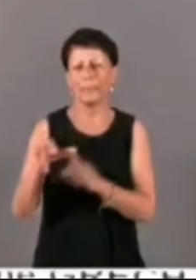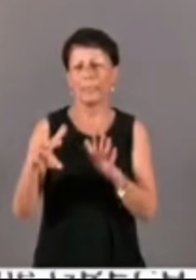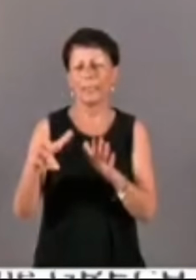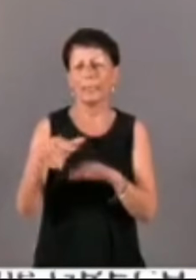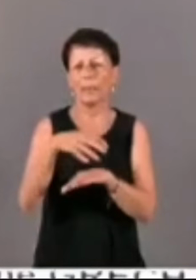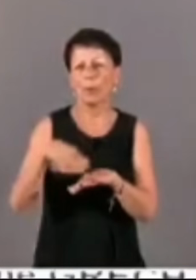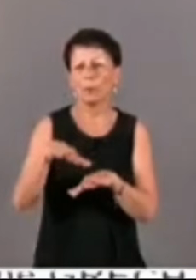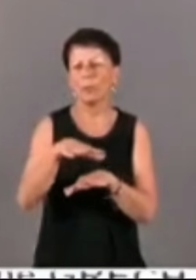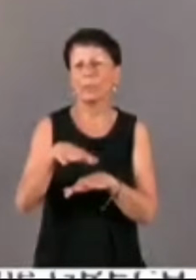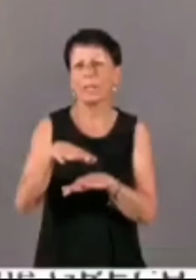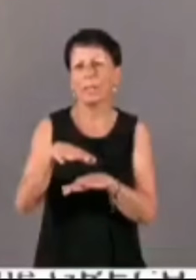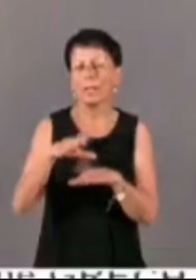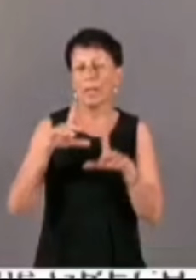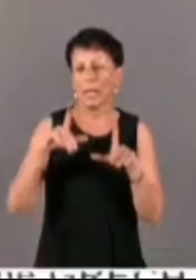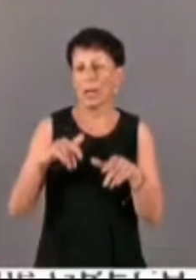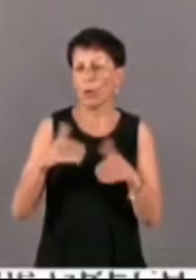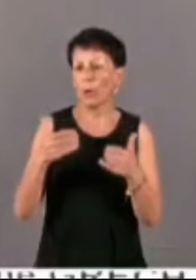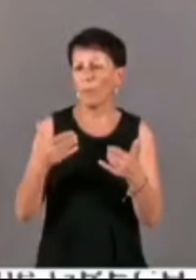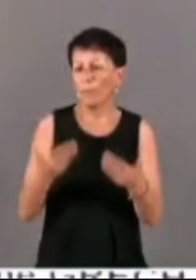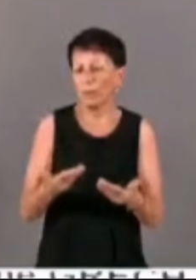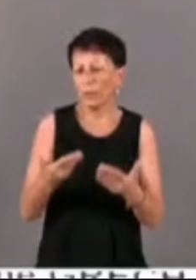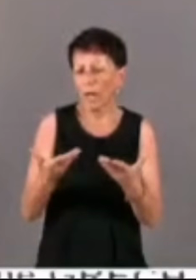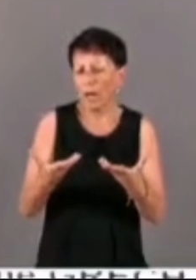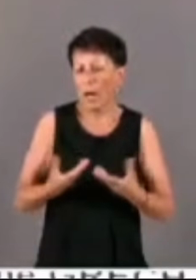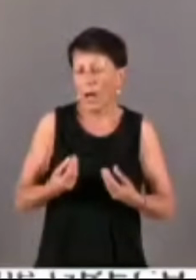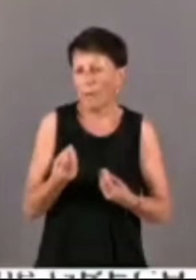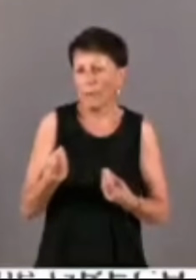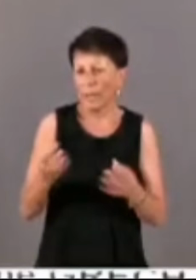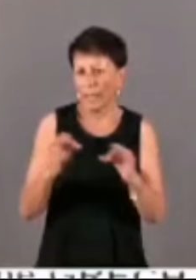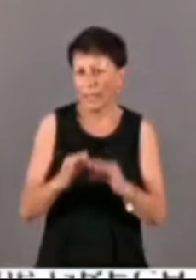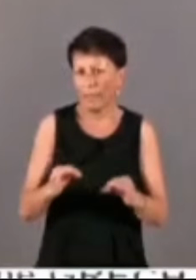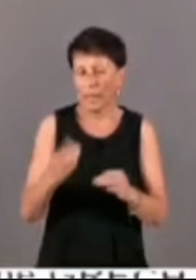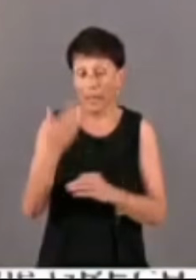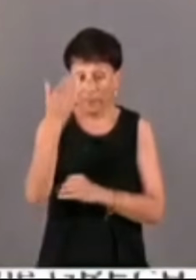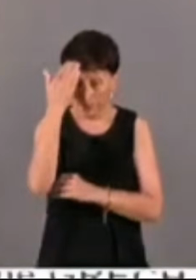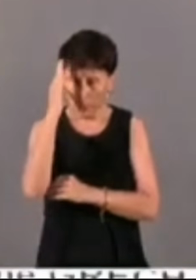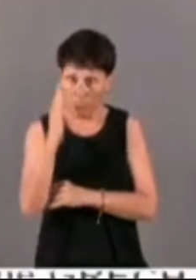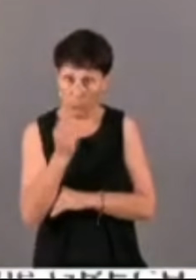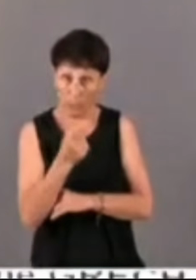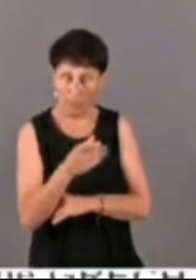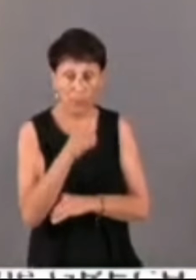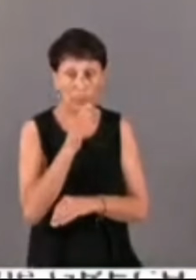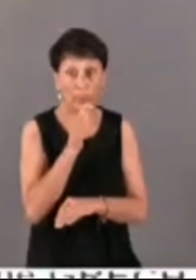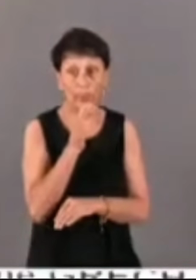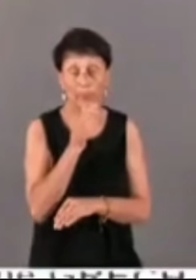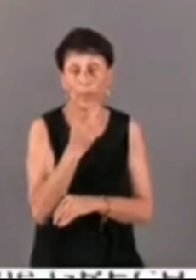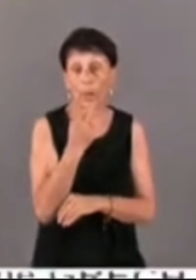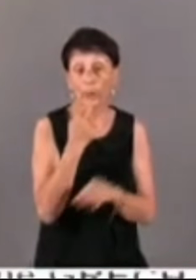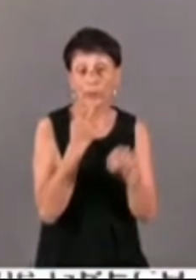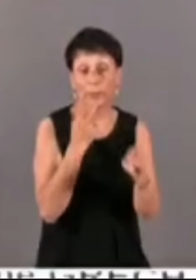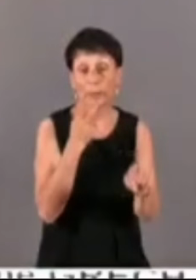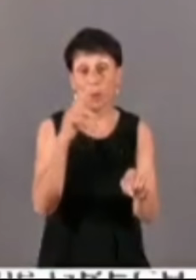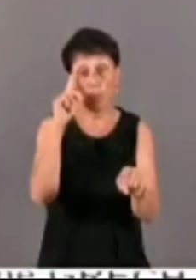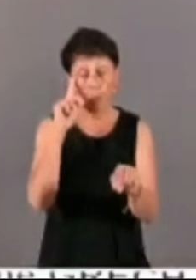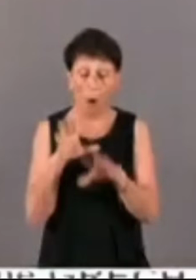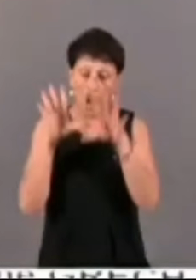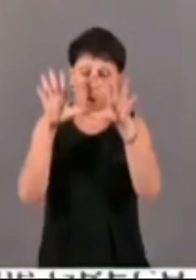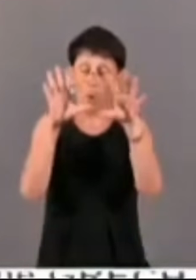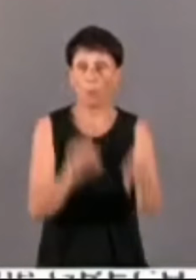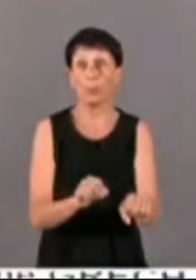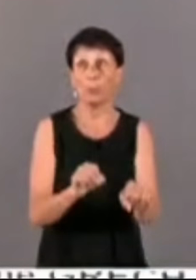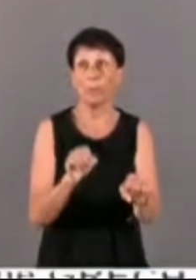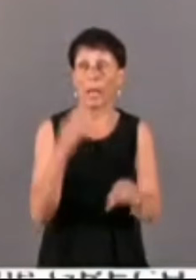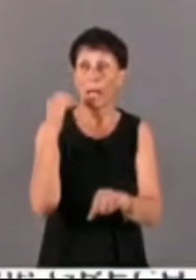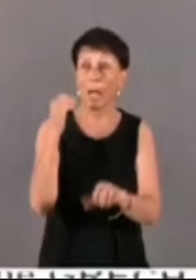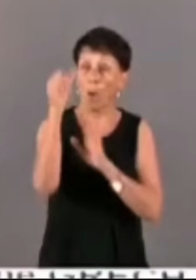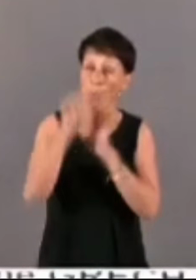pourrait avoir besoin de cette école. Or, si nous en avions besoin, nous ne pourrions pas l'utiliser parce qu'elle est occupée depuis